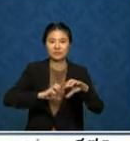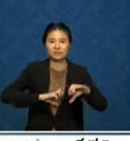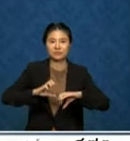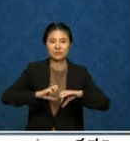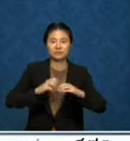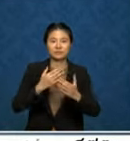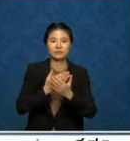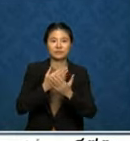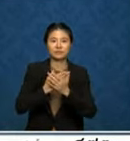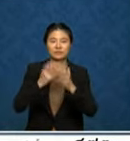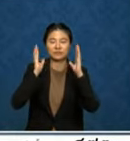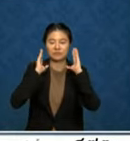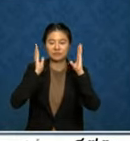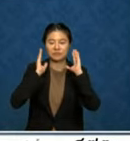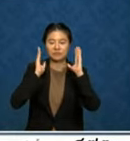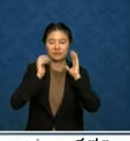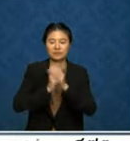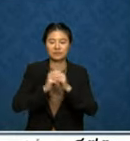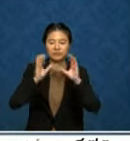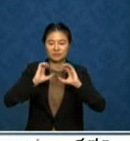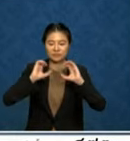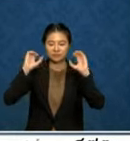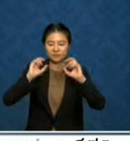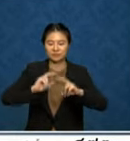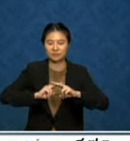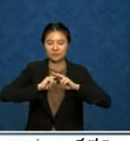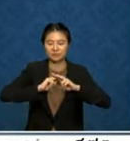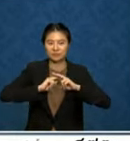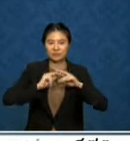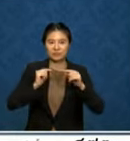ชาสัมพันธ์ของภาครัฐและเอกชนขององค์กรสื่